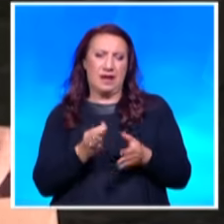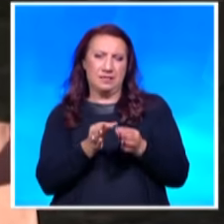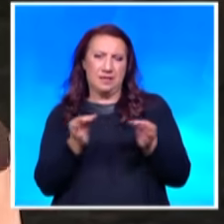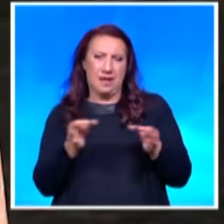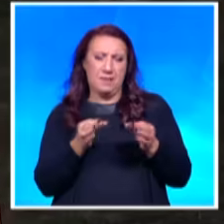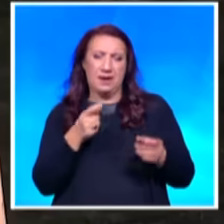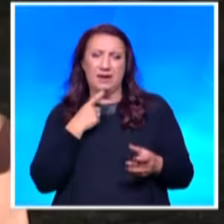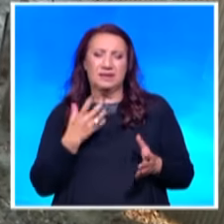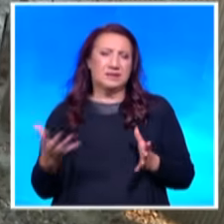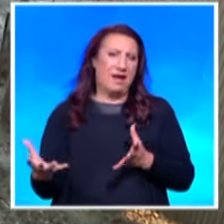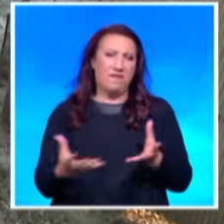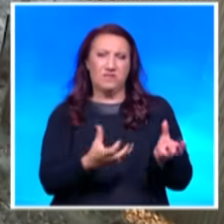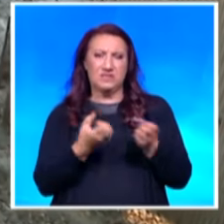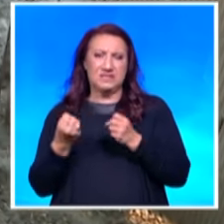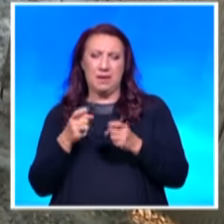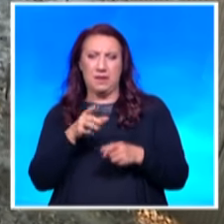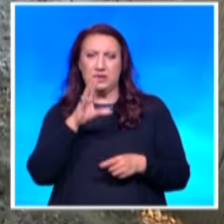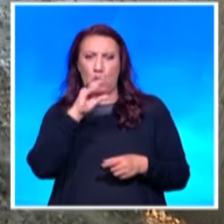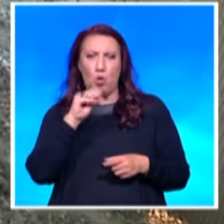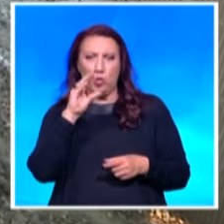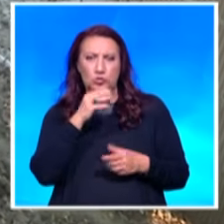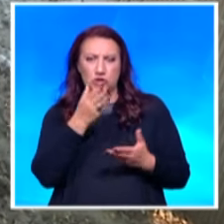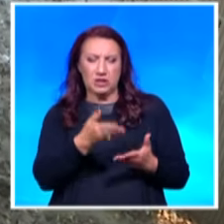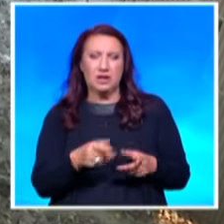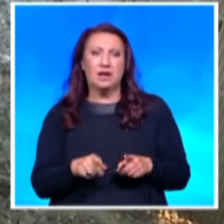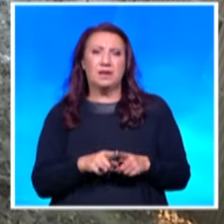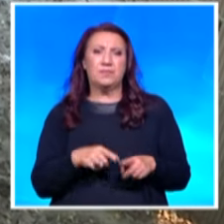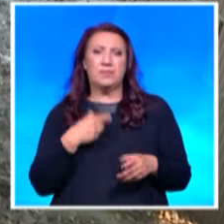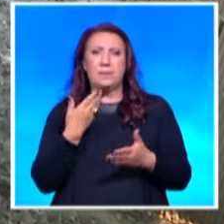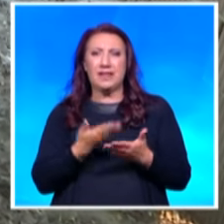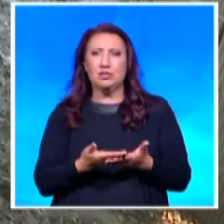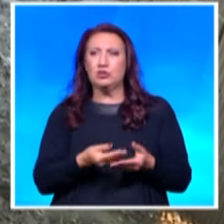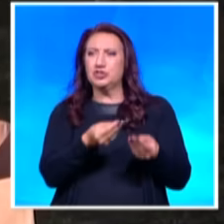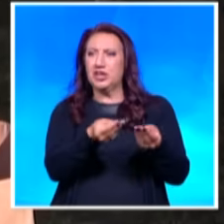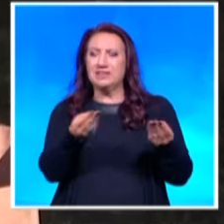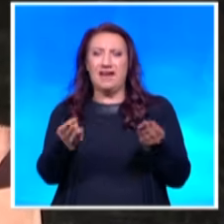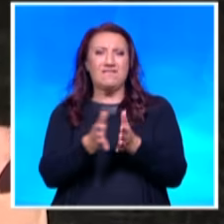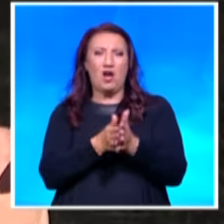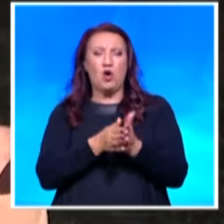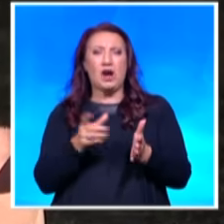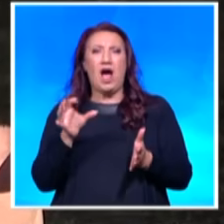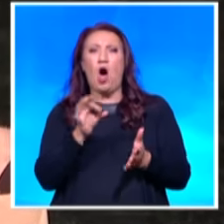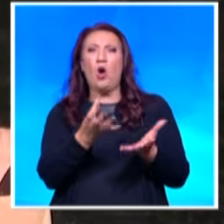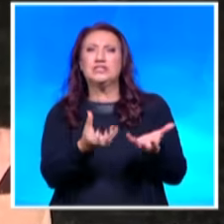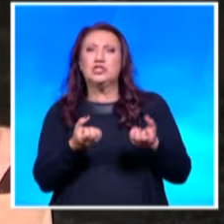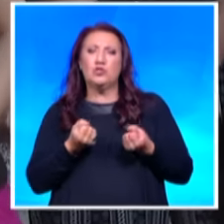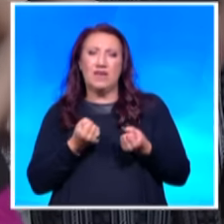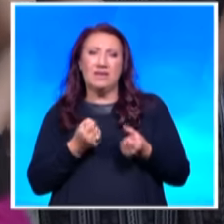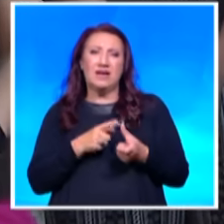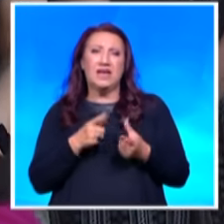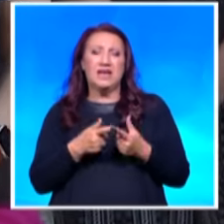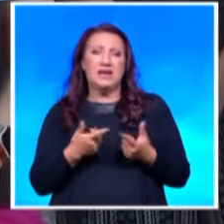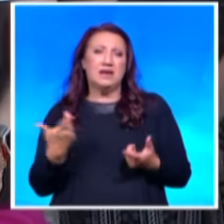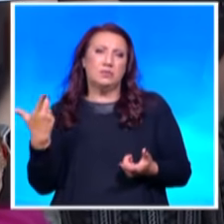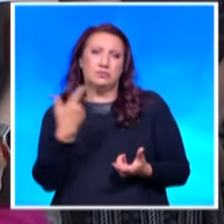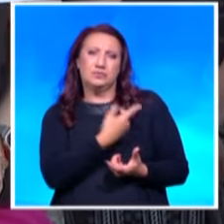местните власти кучетата и да се предложат за осиновяване или в крайна сметка евтаназия. А